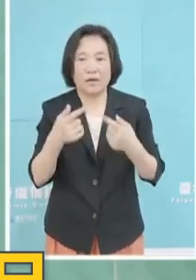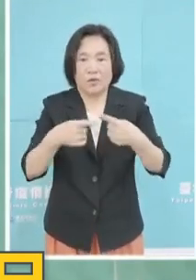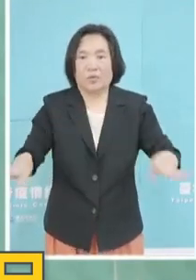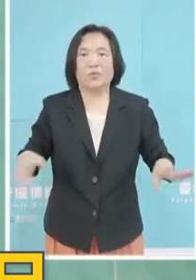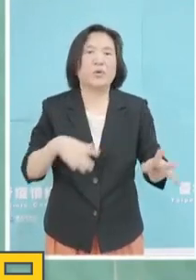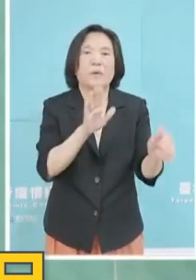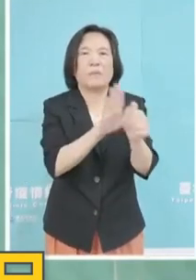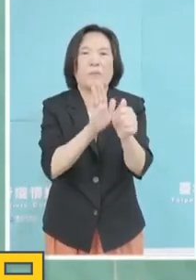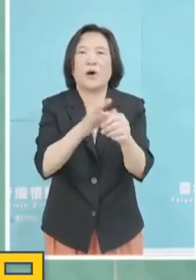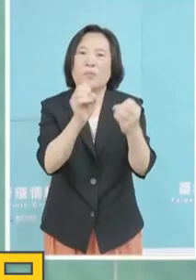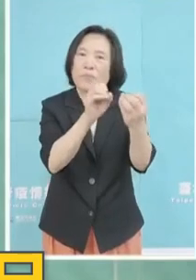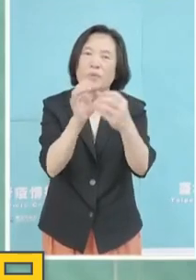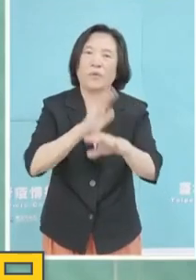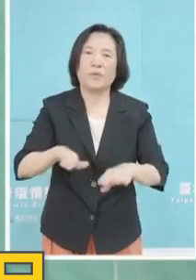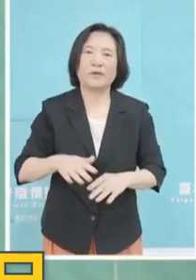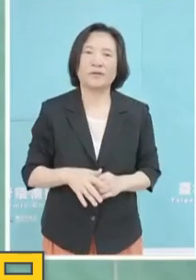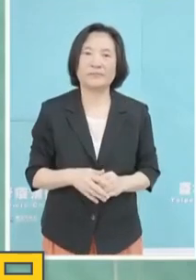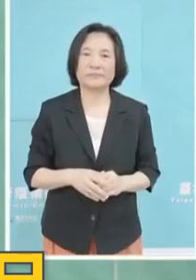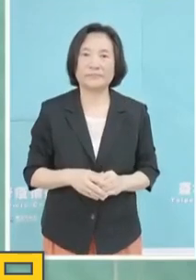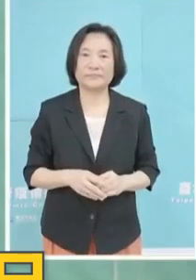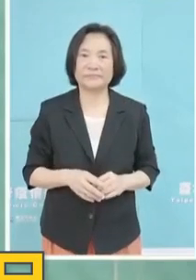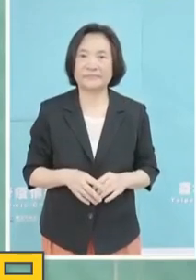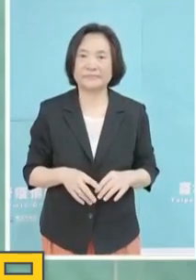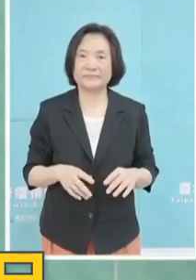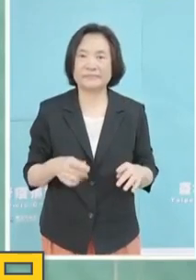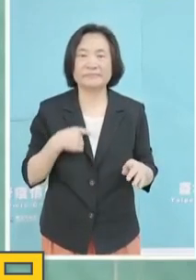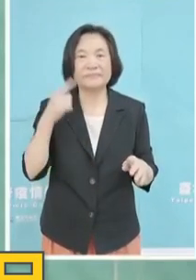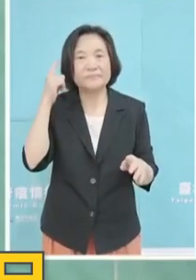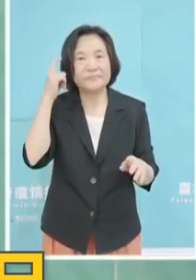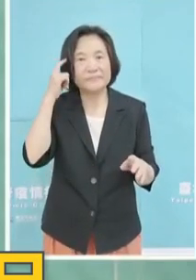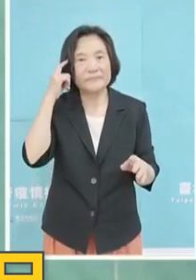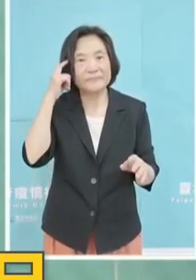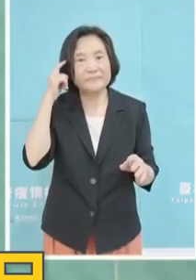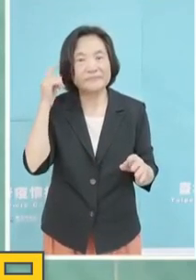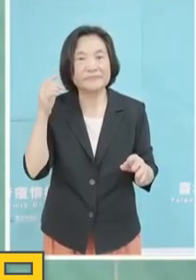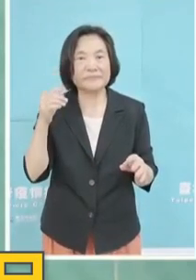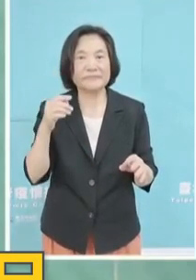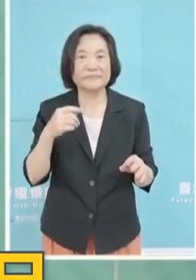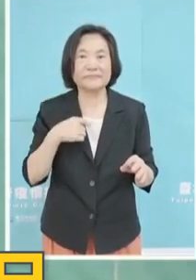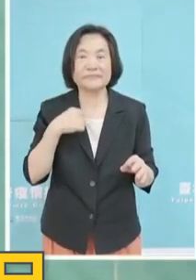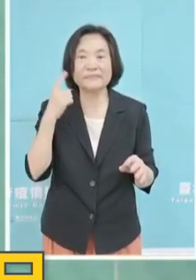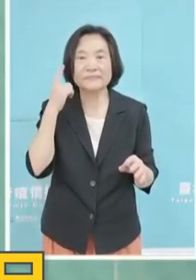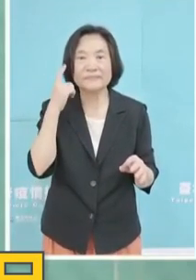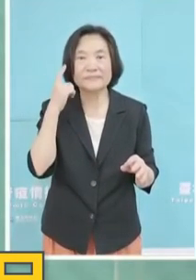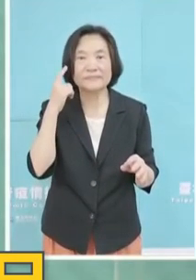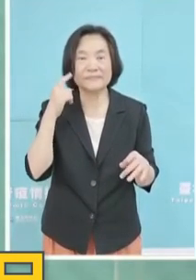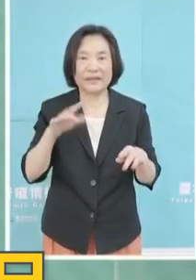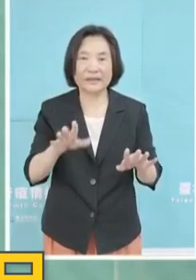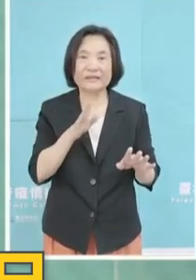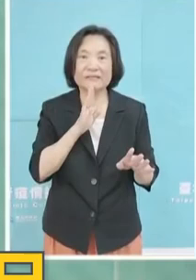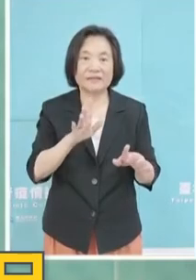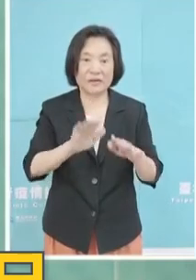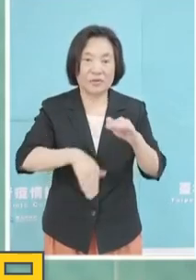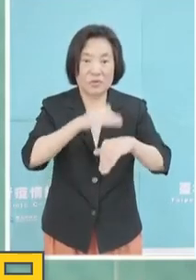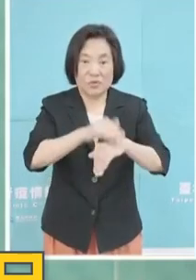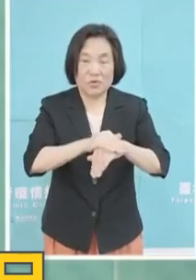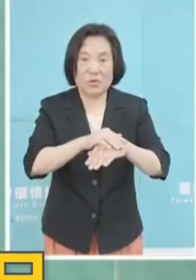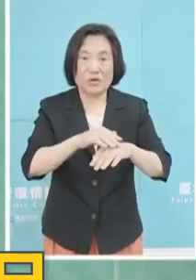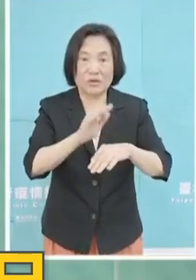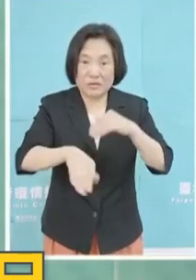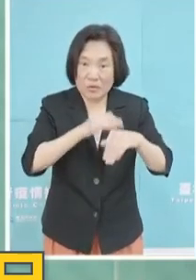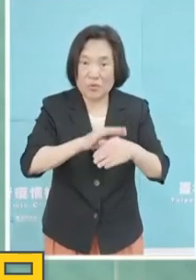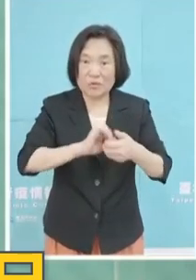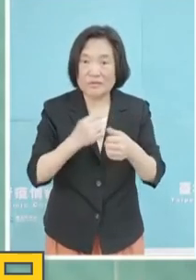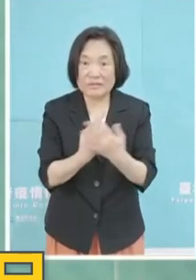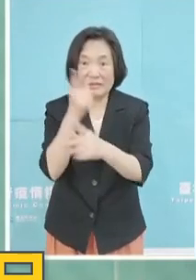哈。其实这些像，我想这个就是一个成功，一定不会是只有一个